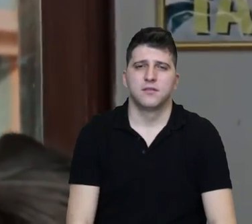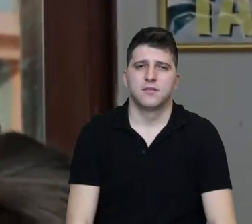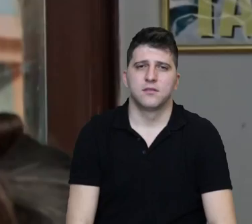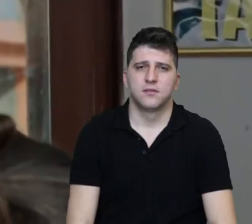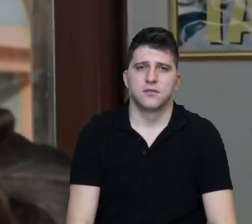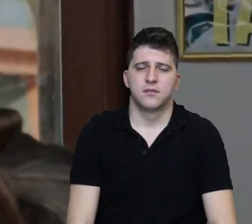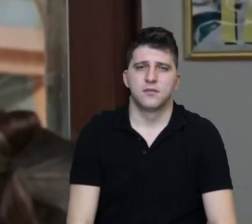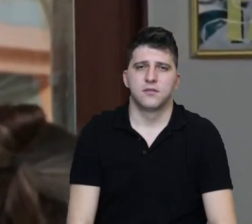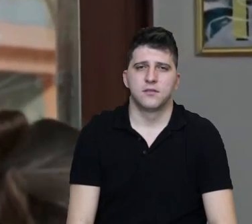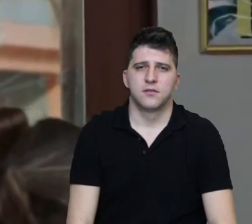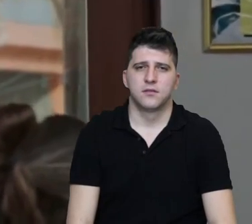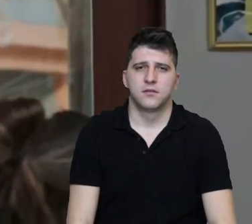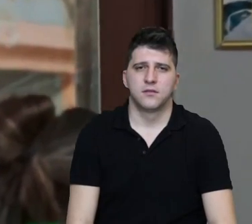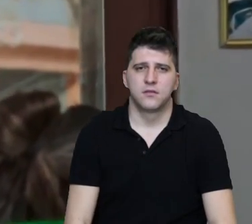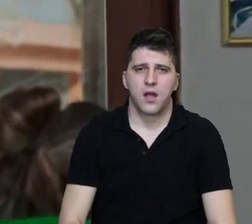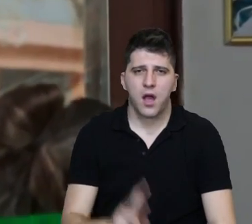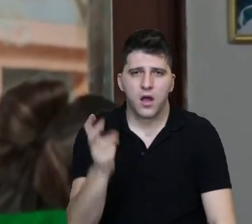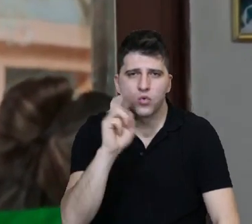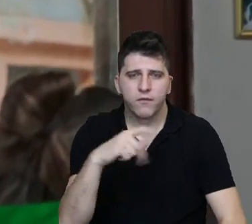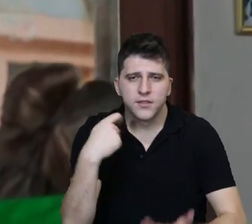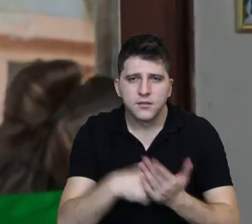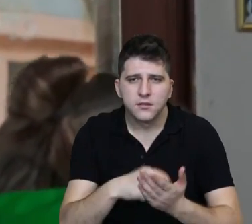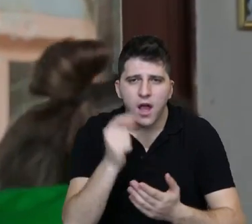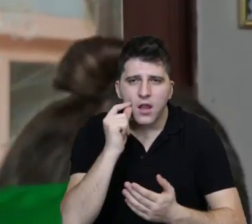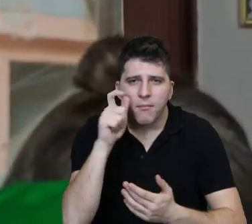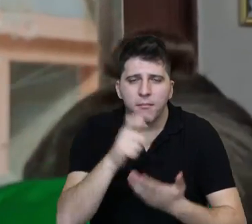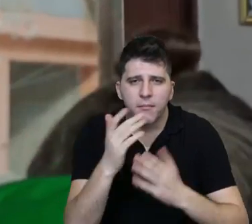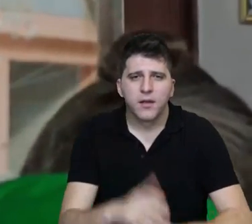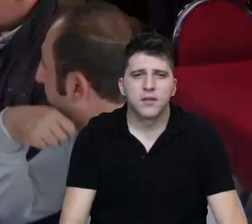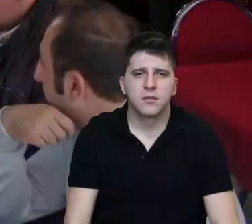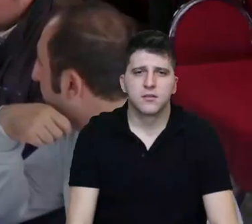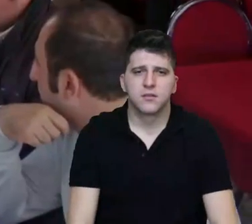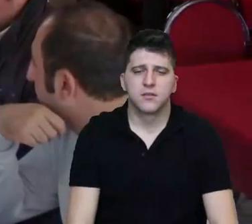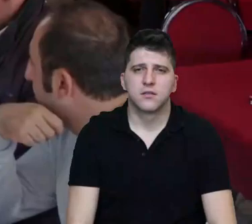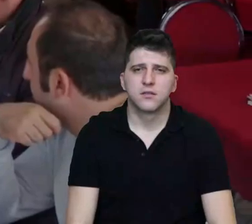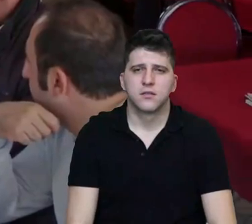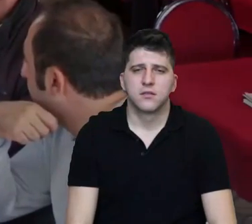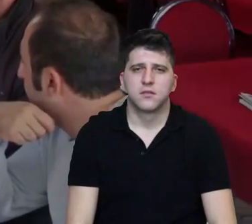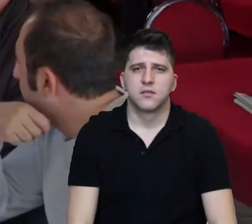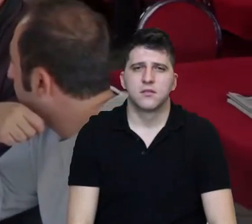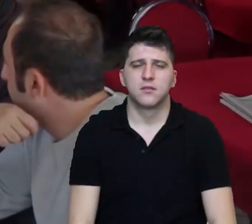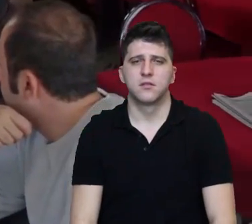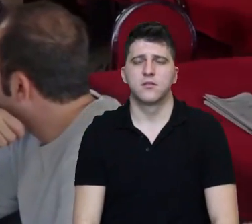yabancılara baka kaldı. Döviz bırakanlar. Gözlerini devirip yanlarından geçti.